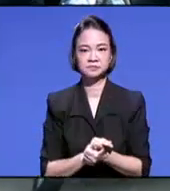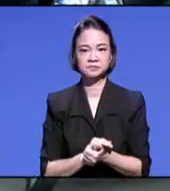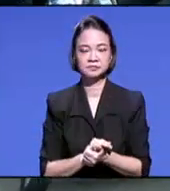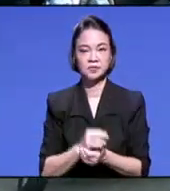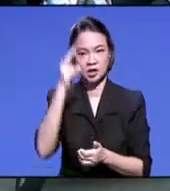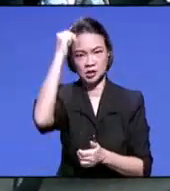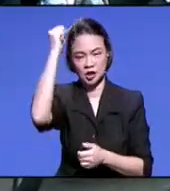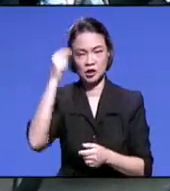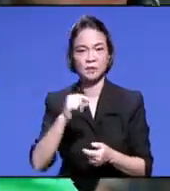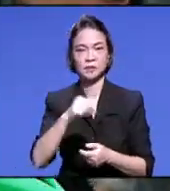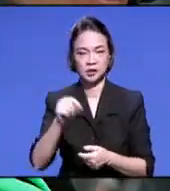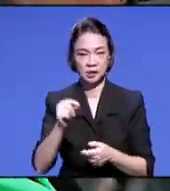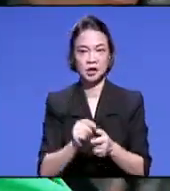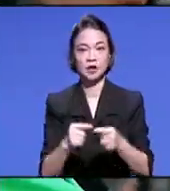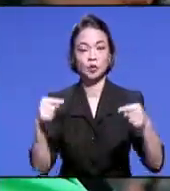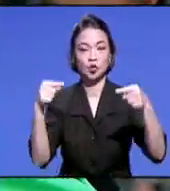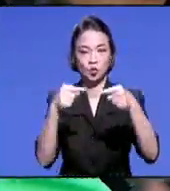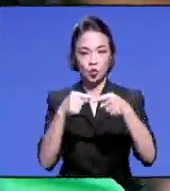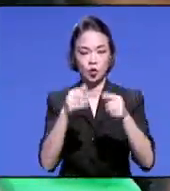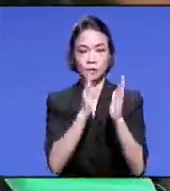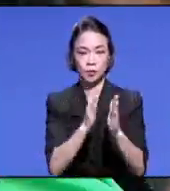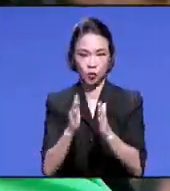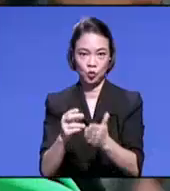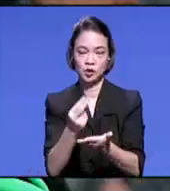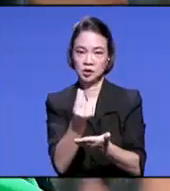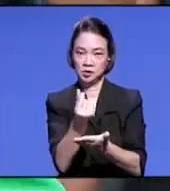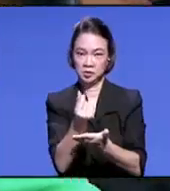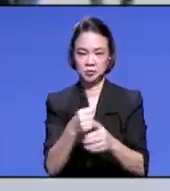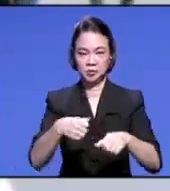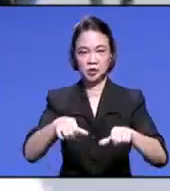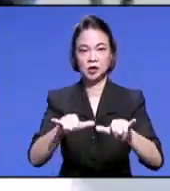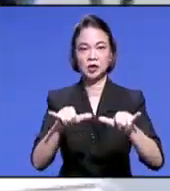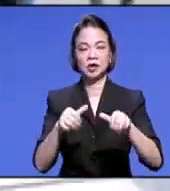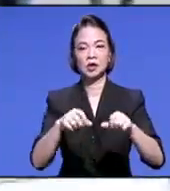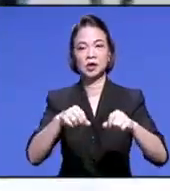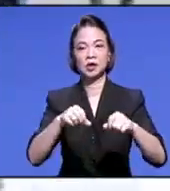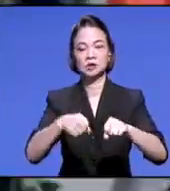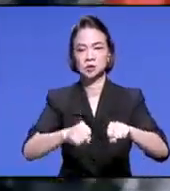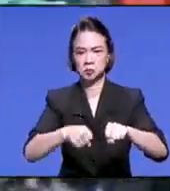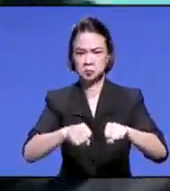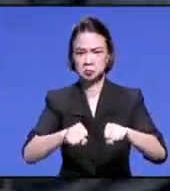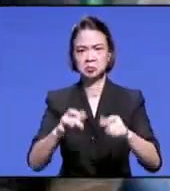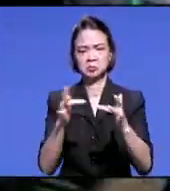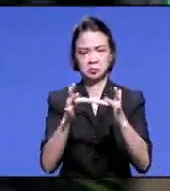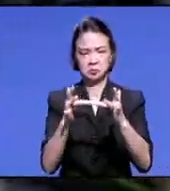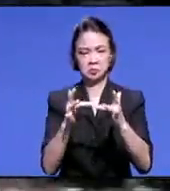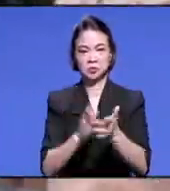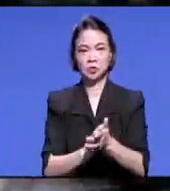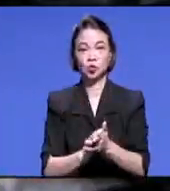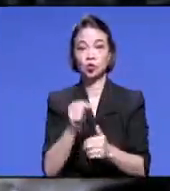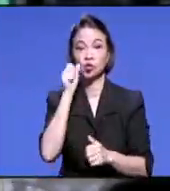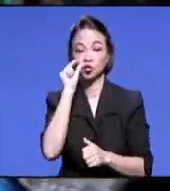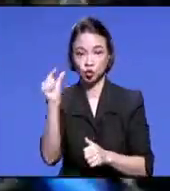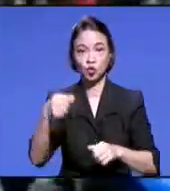Rencana Kementerian Perhubungan untuk merevisi peraturan tarif ojek daring, peraturan Menteri Nomor 12 tahun 2019 perlindungan keselamatan pengguna sepeda